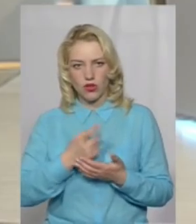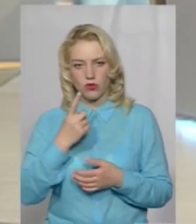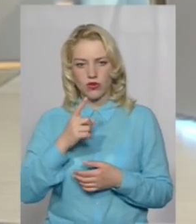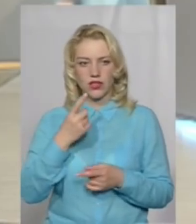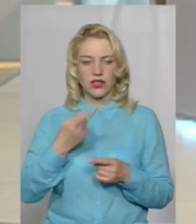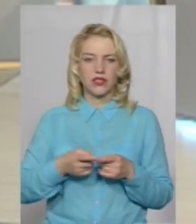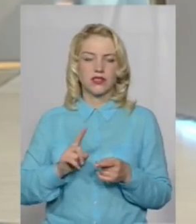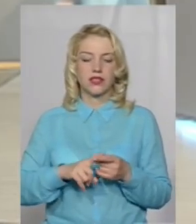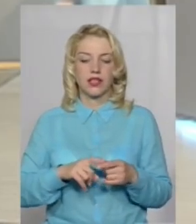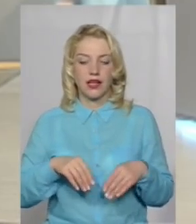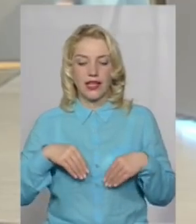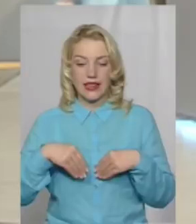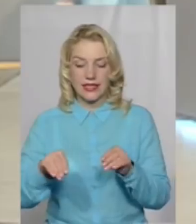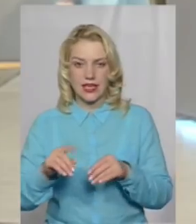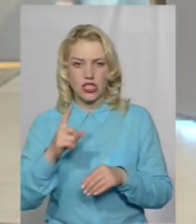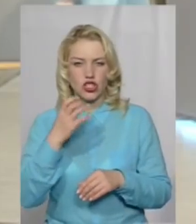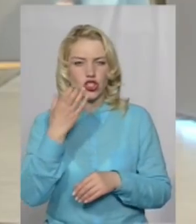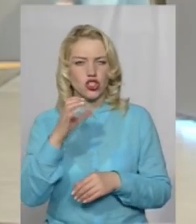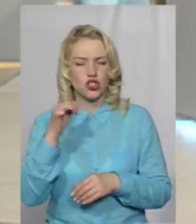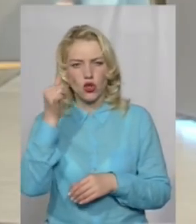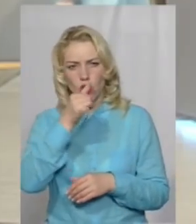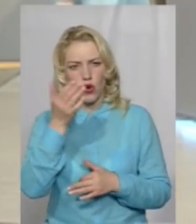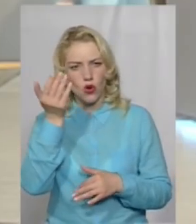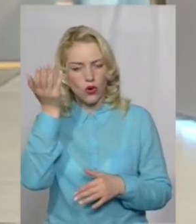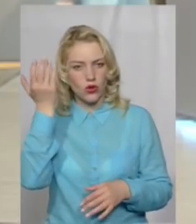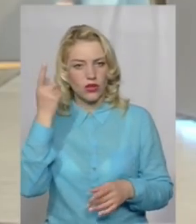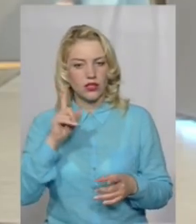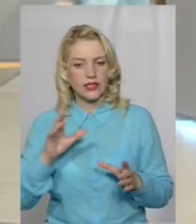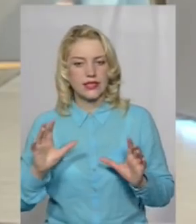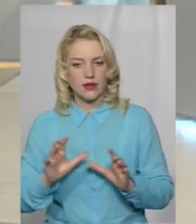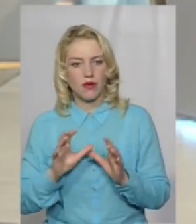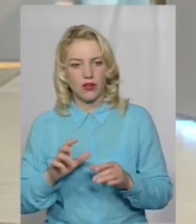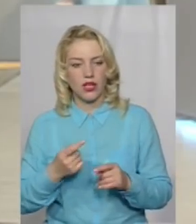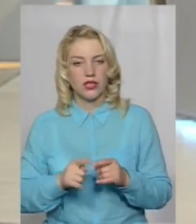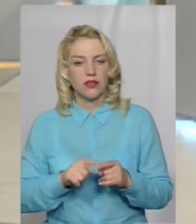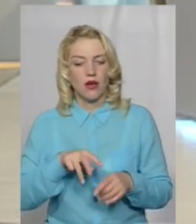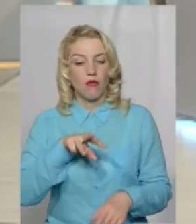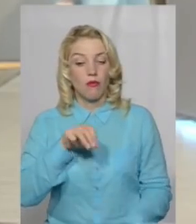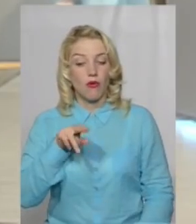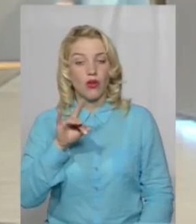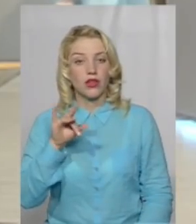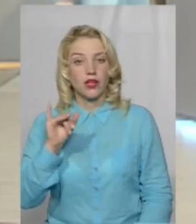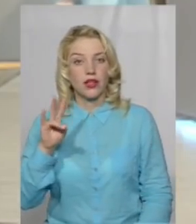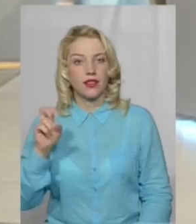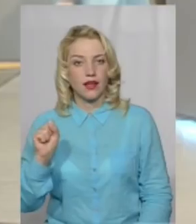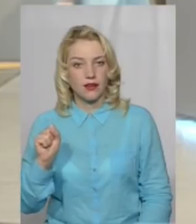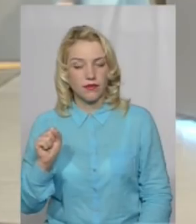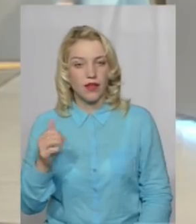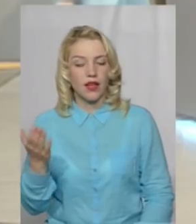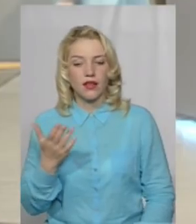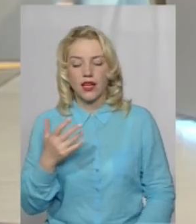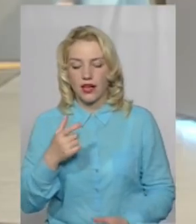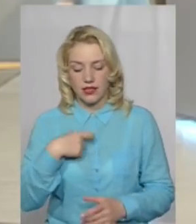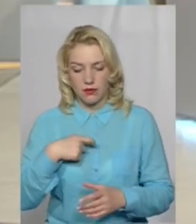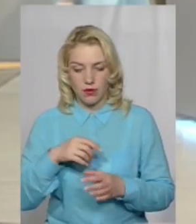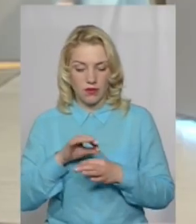із тих насаджень столітніх, яке збереглося, значить, саме зі складом модрини, так, яка себе прекрасно почуває. Так, її